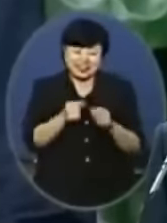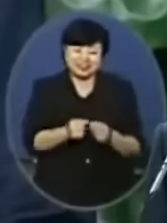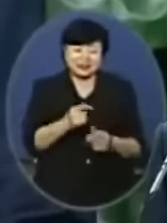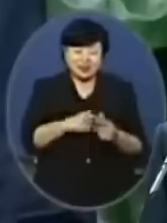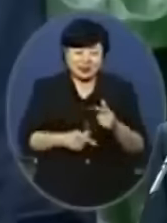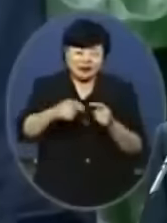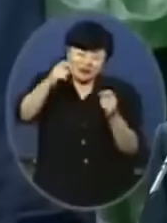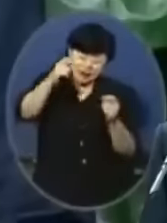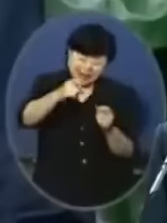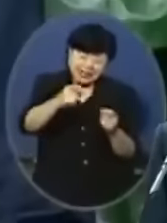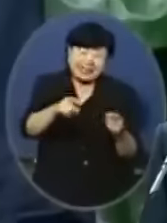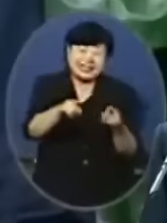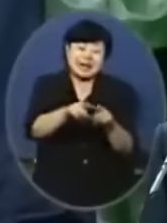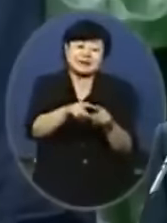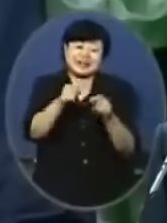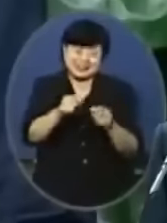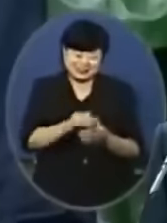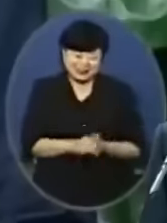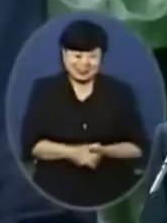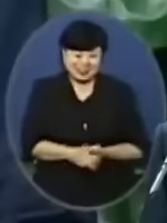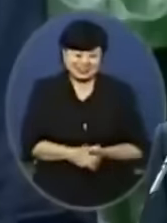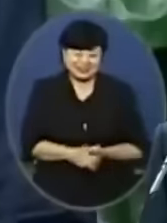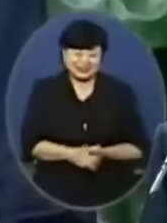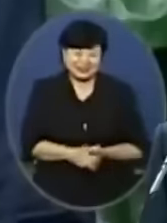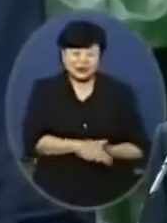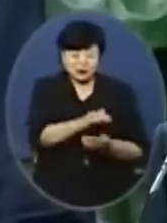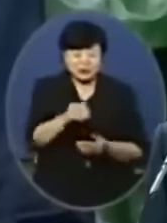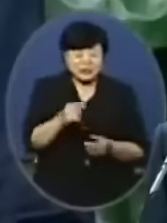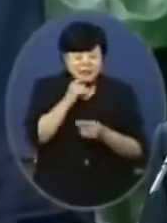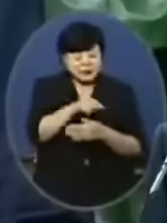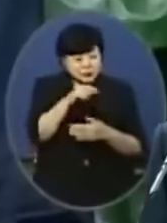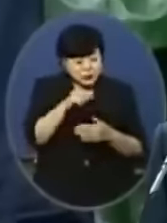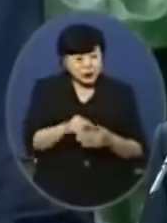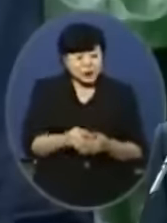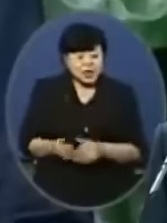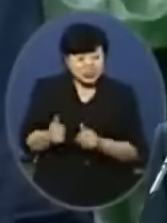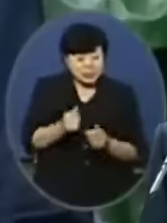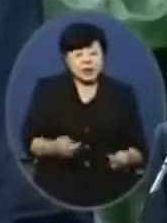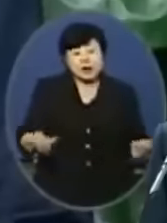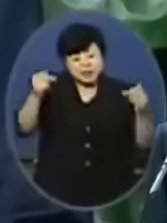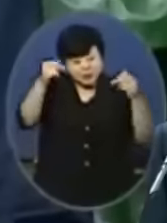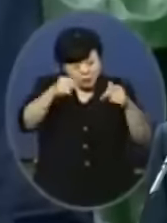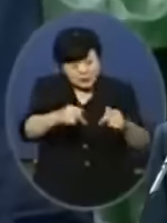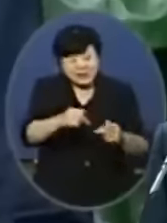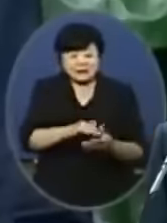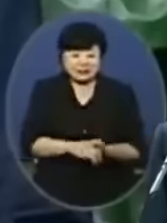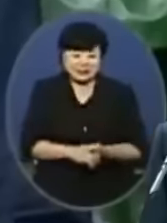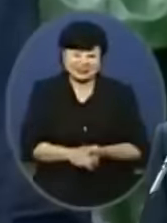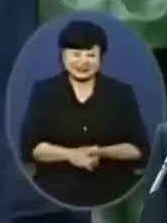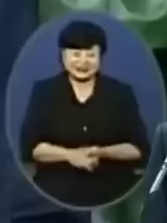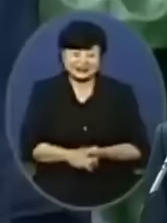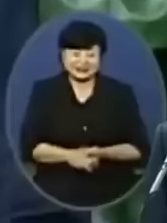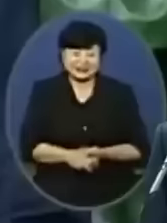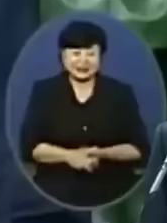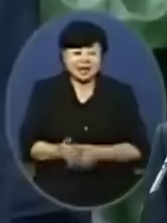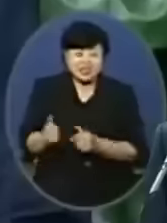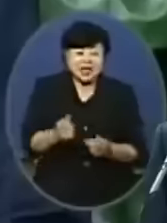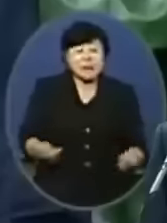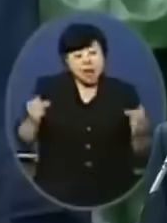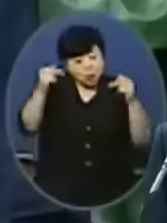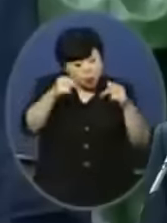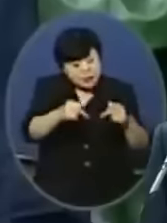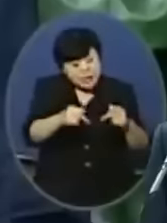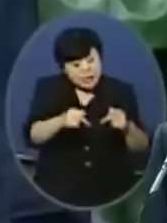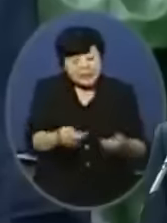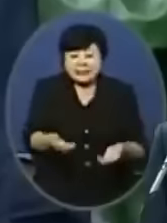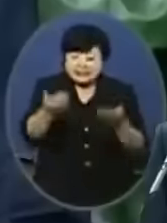더 가까이 우리와 함께 계시는 것입니다. 우리의 삶 자체가 사망의 엄청난 골짜기인데 그 사망의 골짜기를